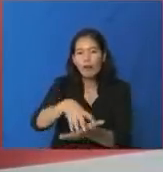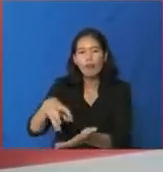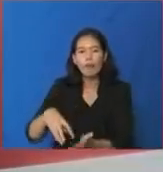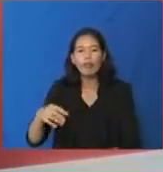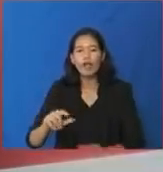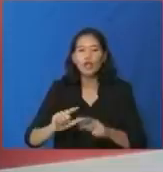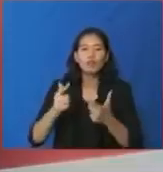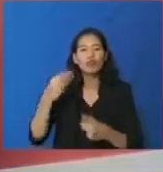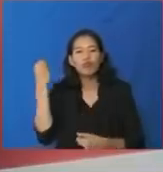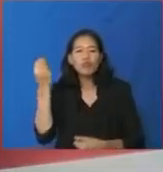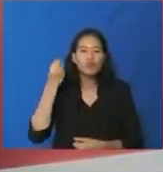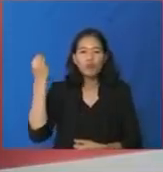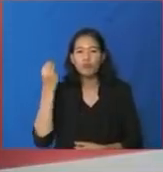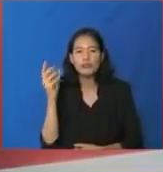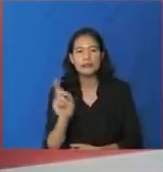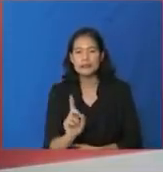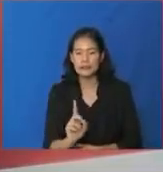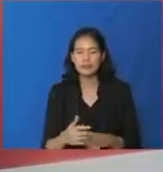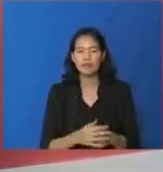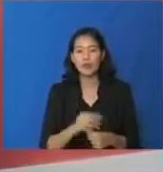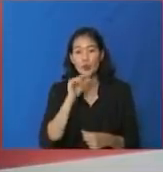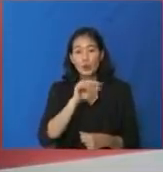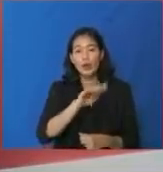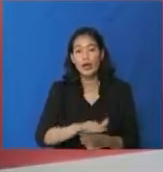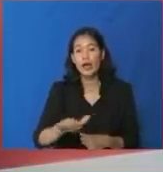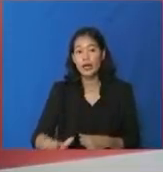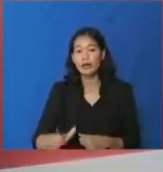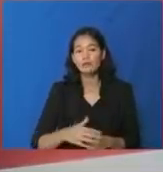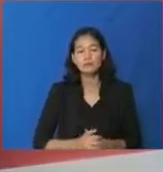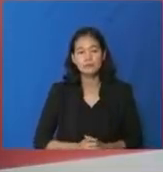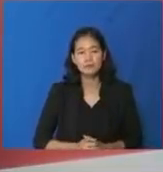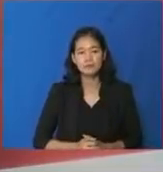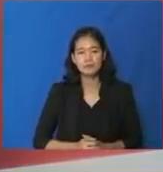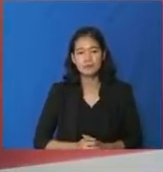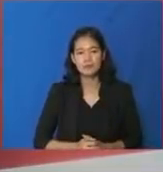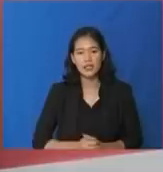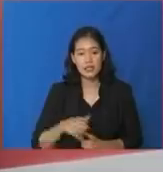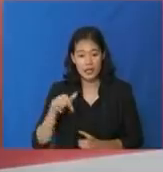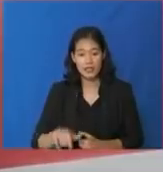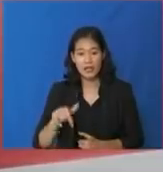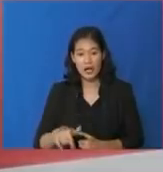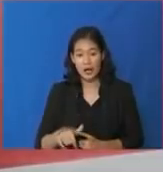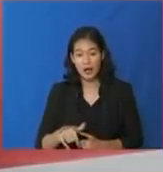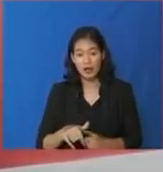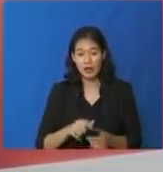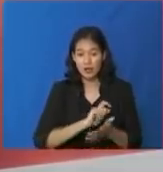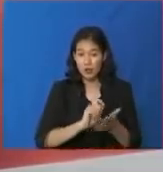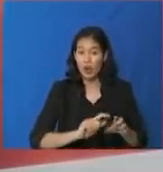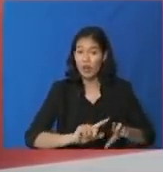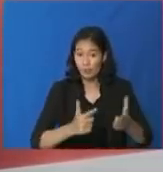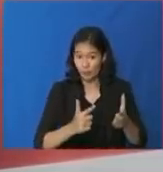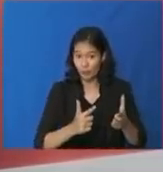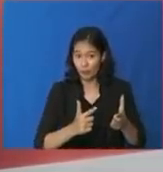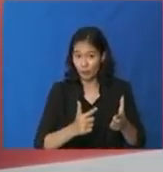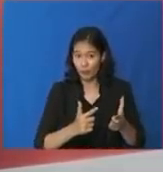liburan dan bagi anak-anak Hai yang sekarang misalnya diliburkan tidak